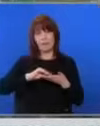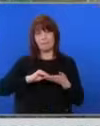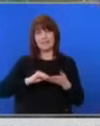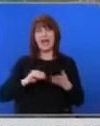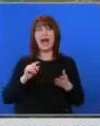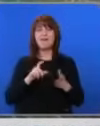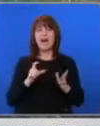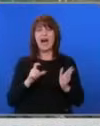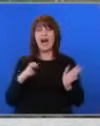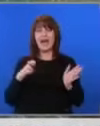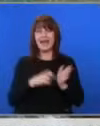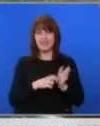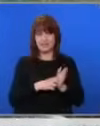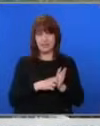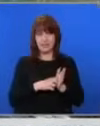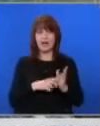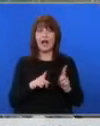регистъра като съсобственик. Целта